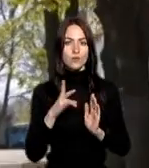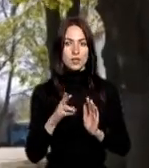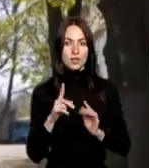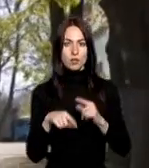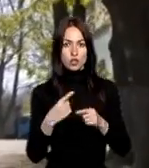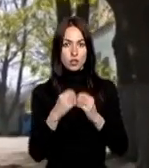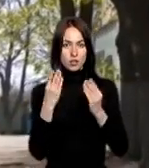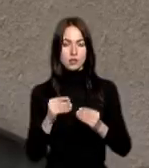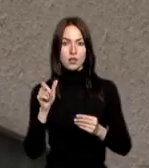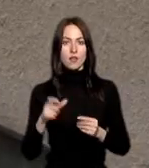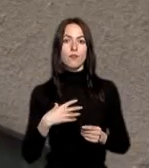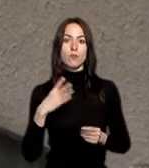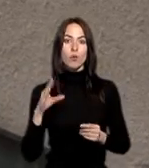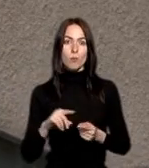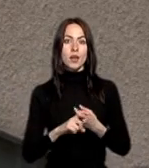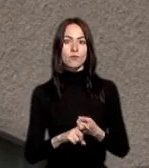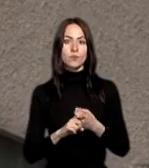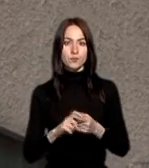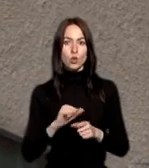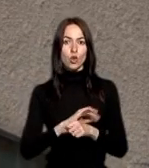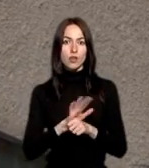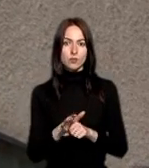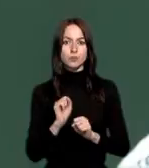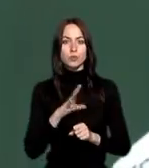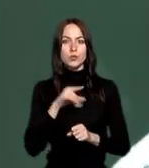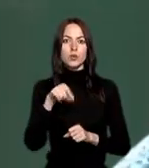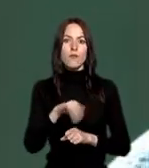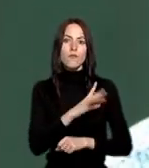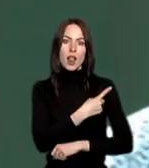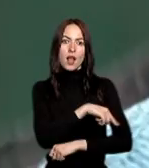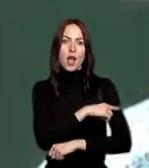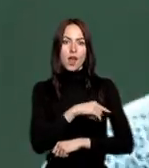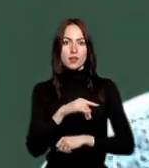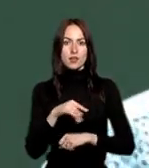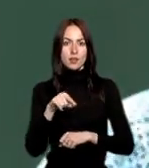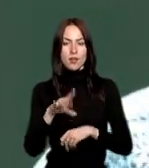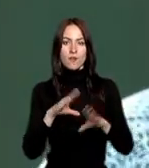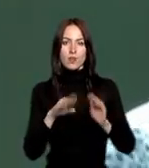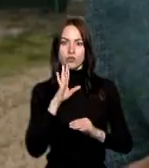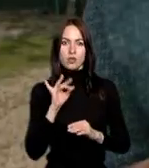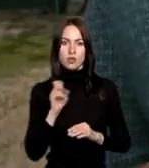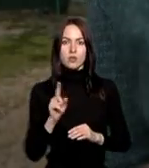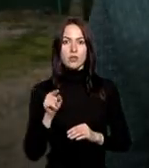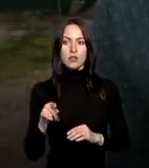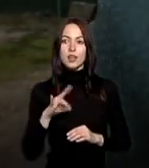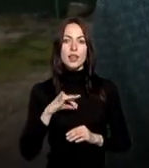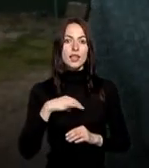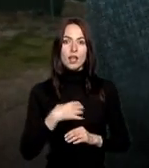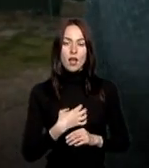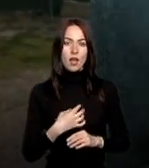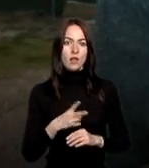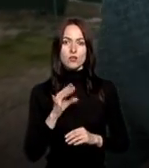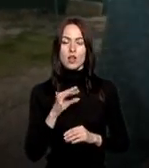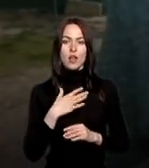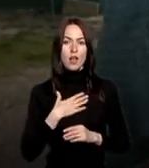10 днів він помер. Інфікуватись коронавірусом батько міг у лікарні, вважає Інна. Ні кашля. Не